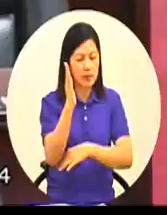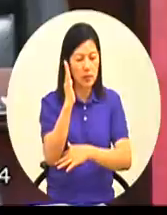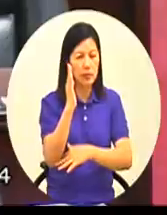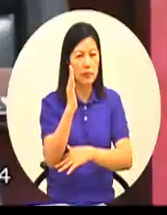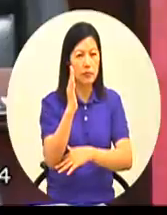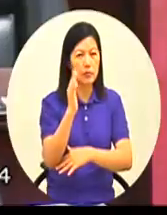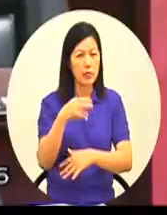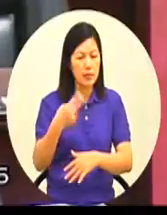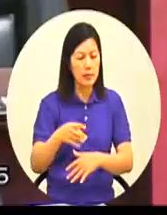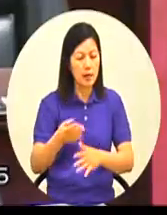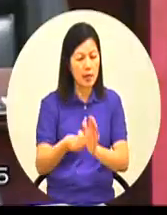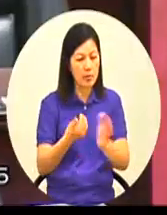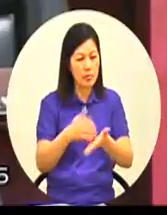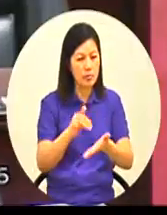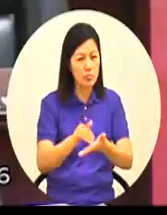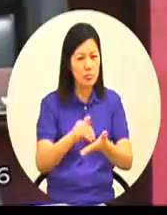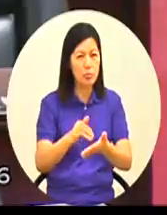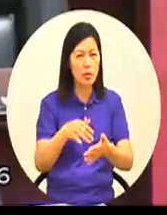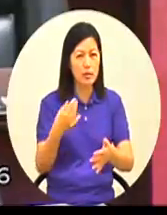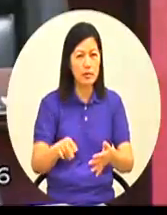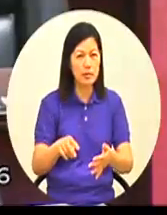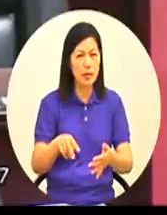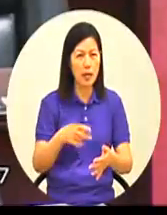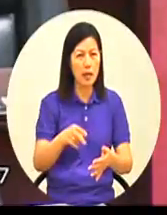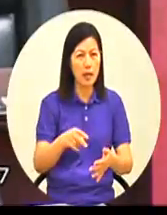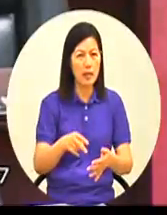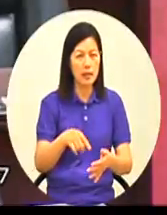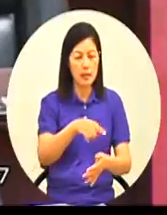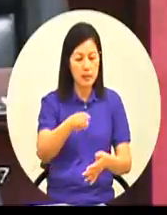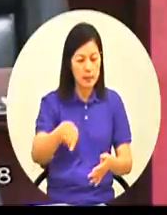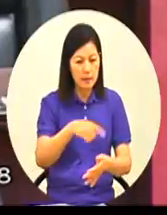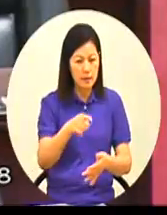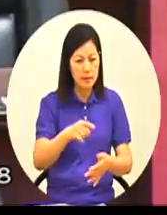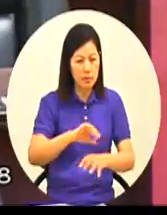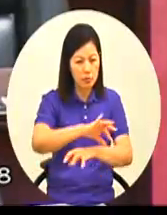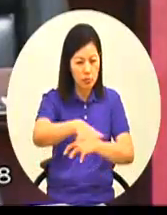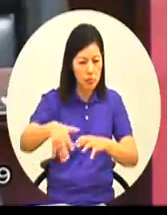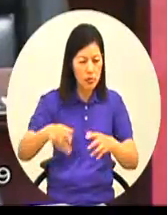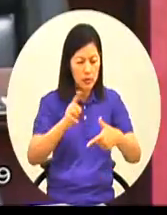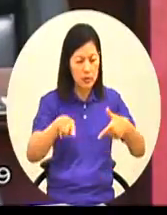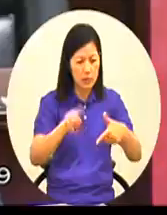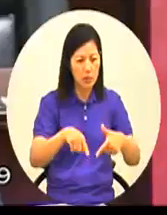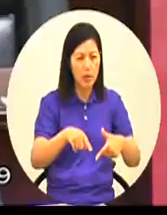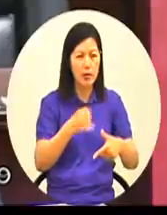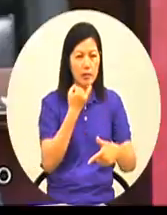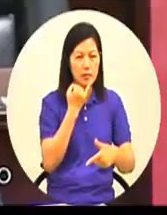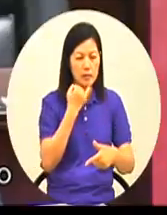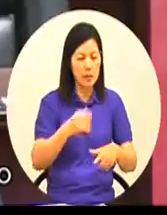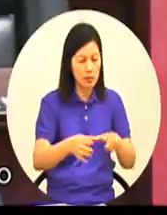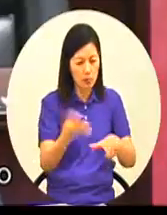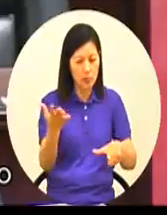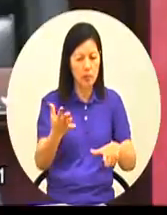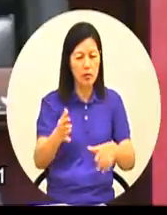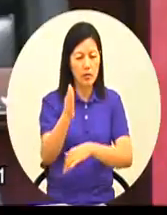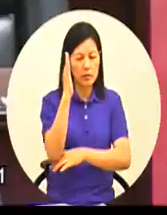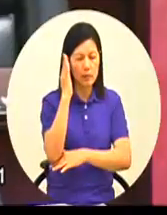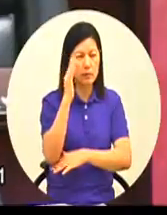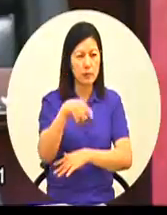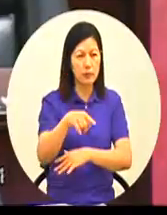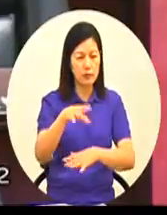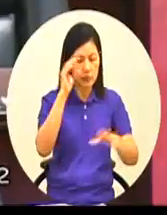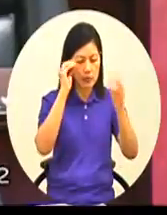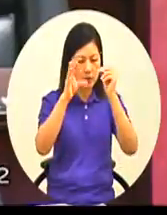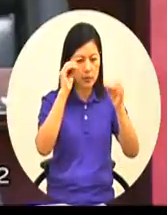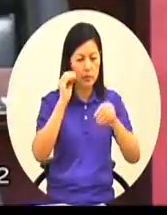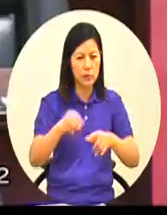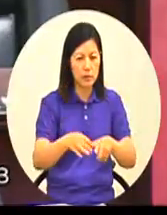我们的预算能不能做视觉化 infographic。好，这些其实都是我们应该来做开放政府、开放资讯以及